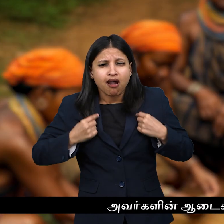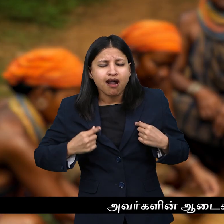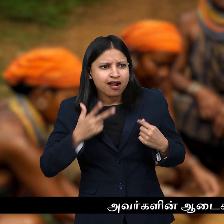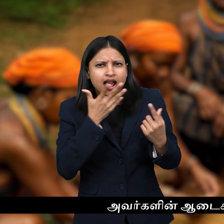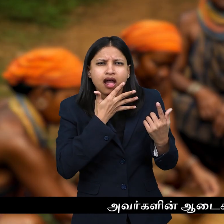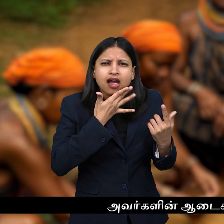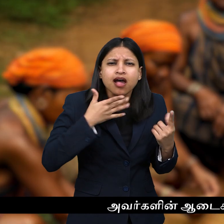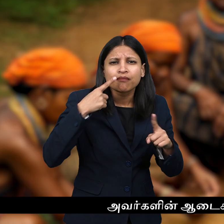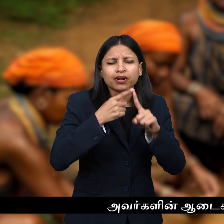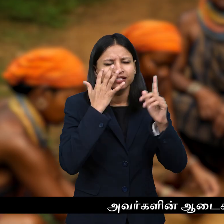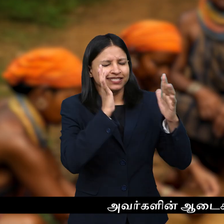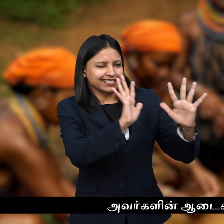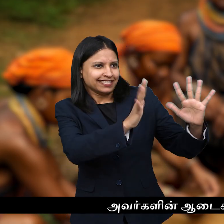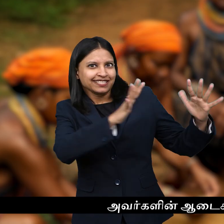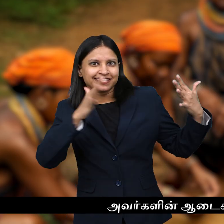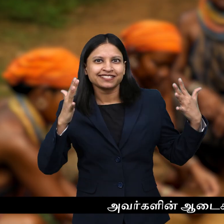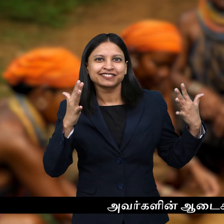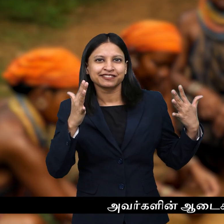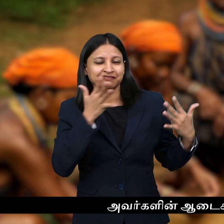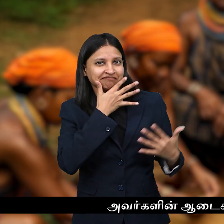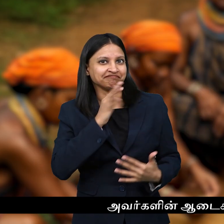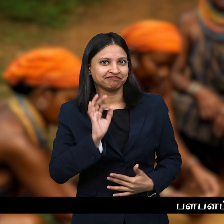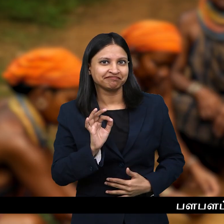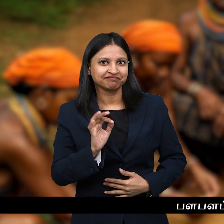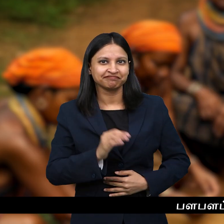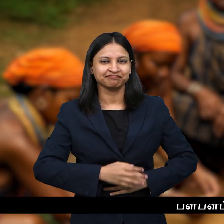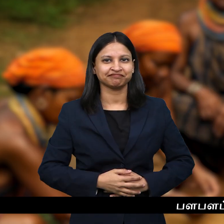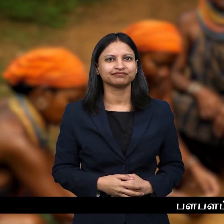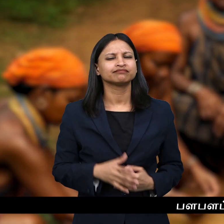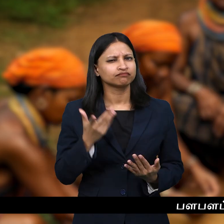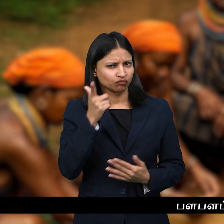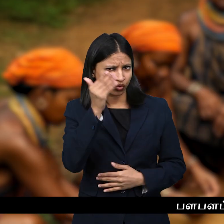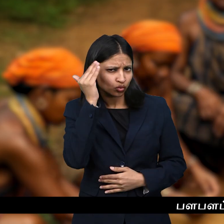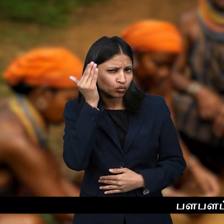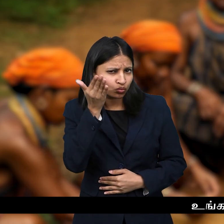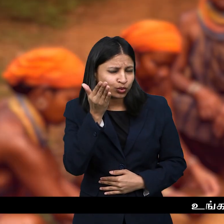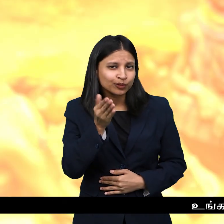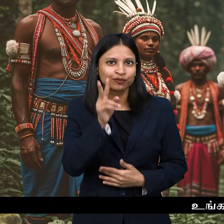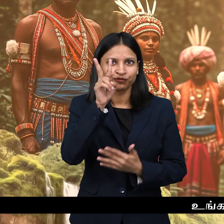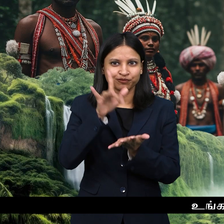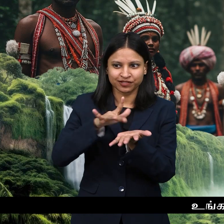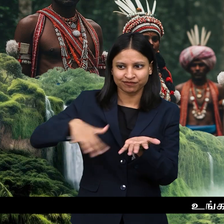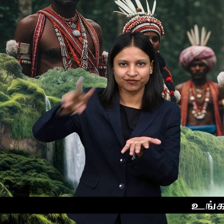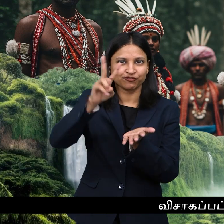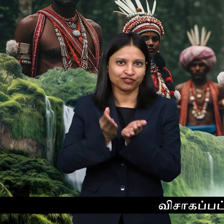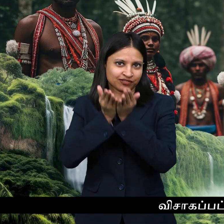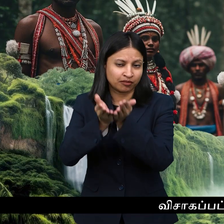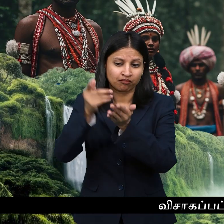இது அவர்களின் ஆடைகளை மிகவும் வண்ணமயமாகவும் பளபளப்பாகவும் ஆக்குகிறது. உங்களுக்கு